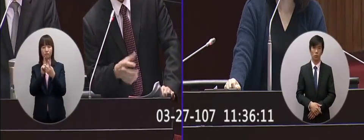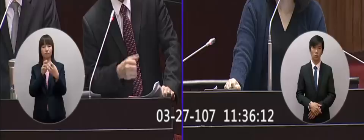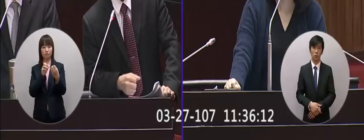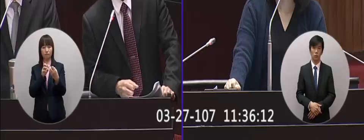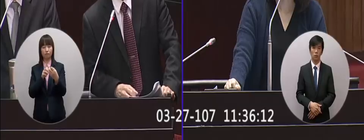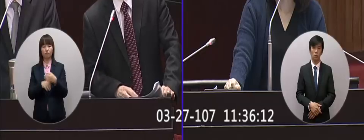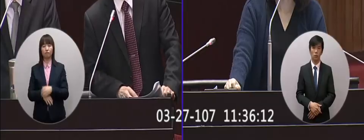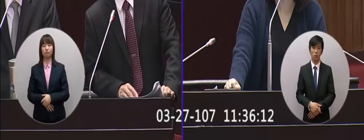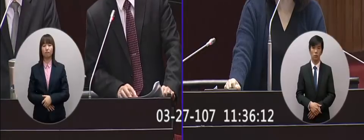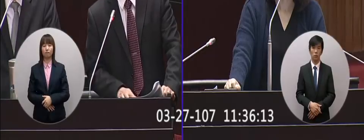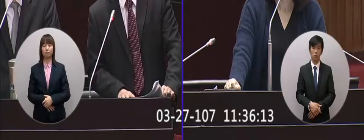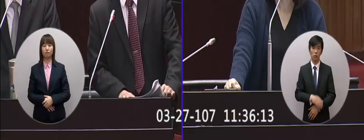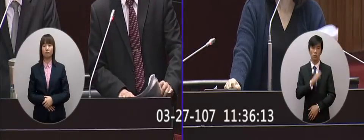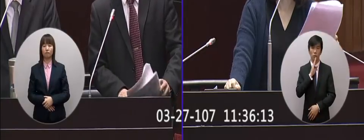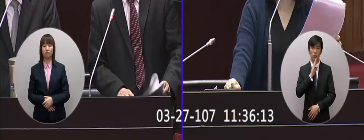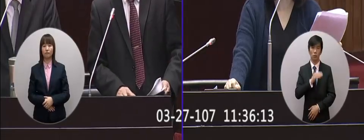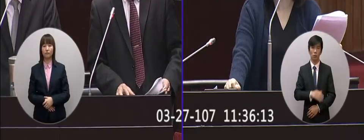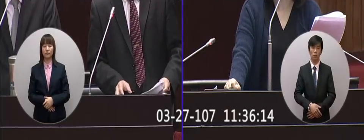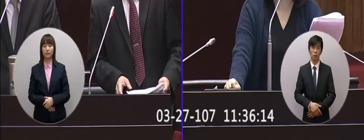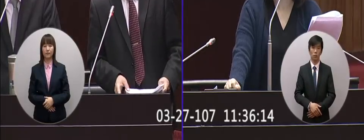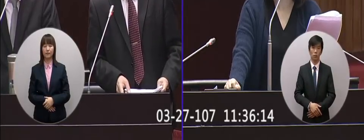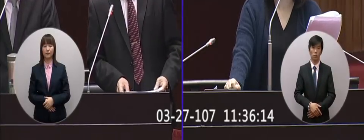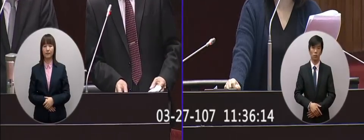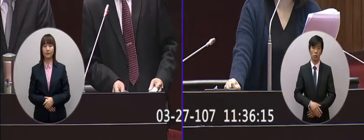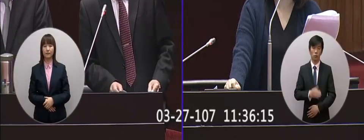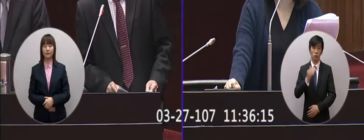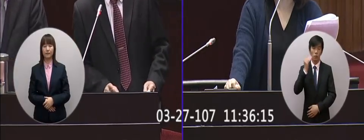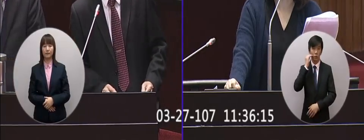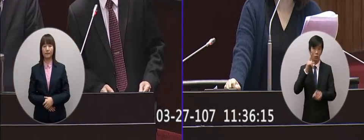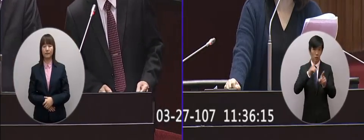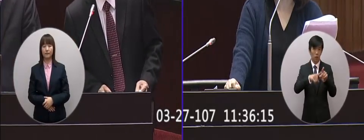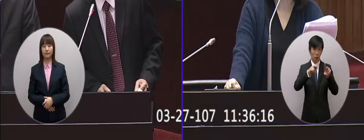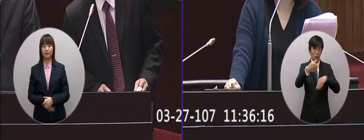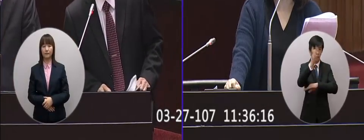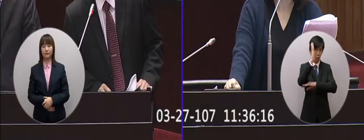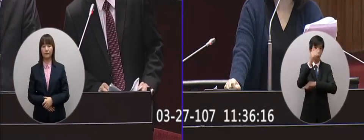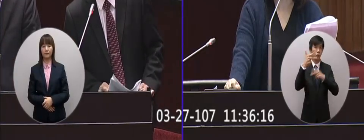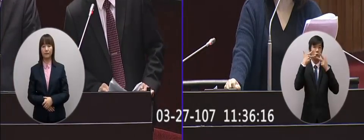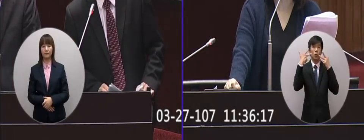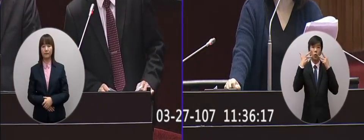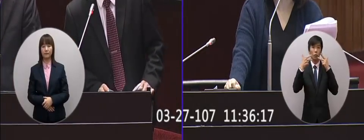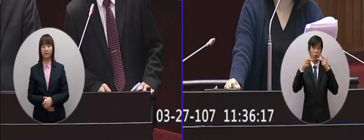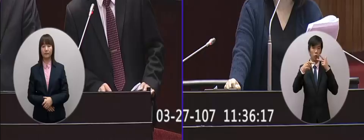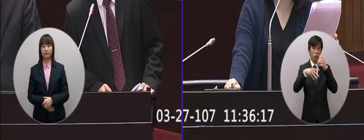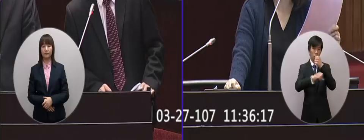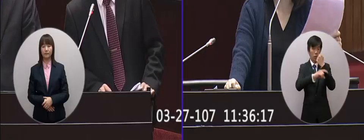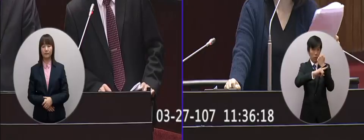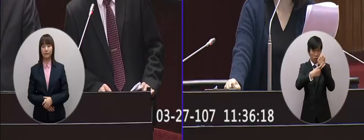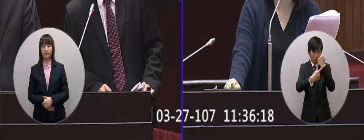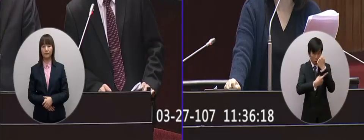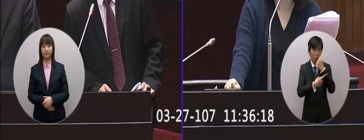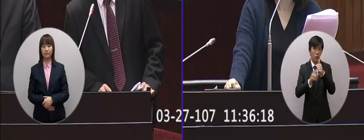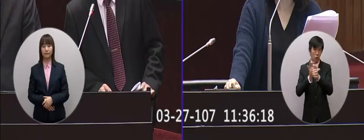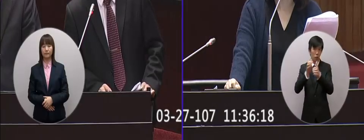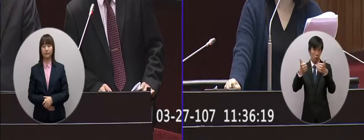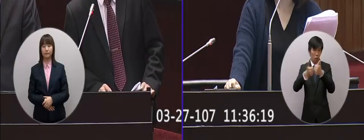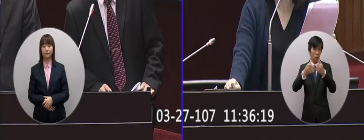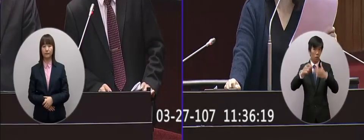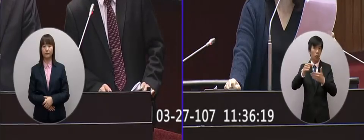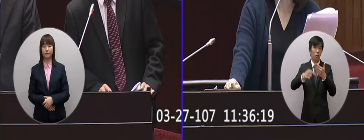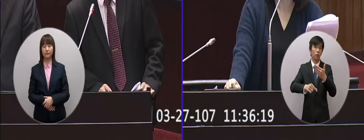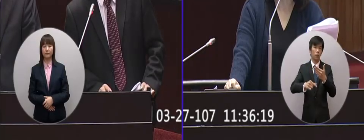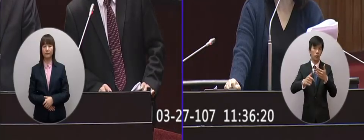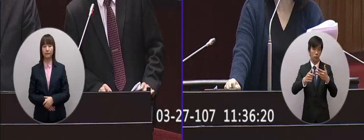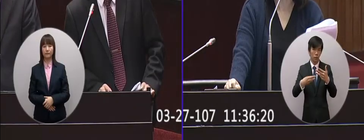对，这样。 是，可是如果依照行政院原住民族基本法推动会设置要点的第三点，其